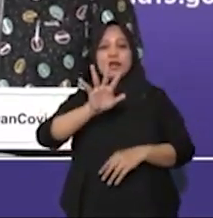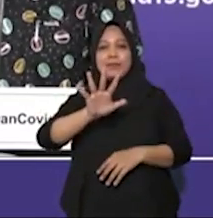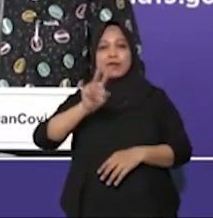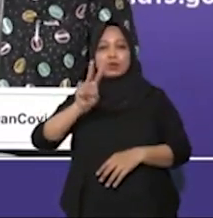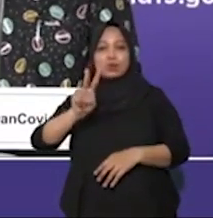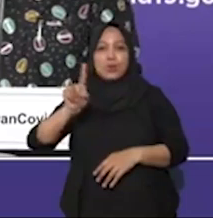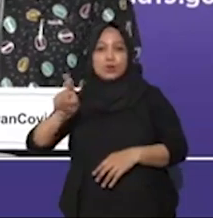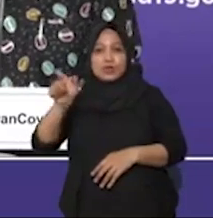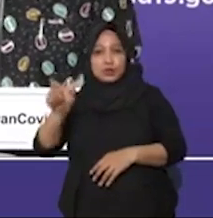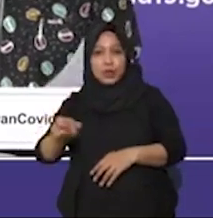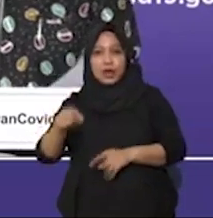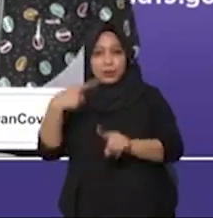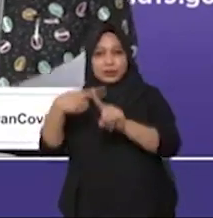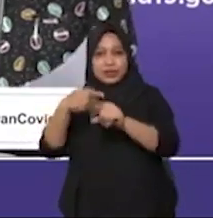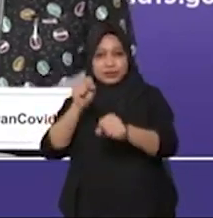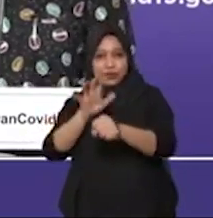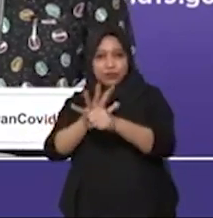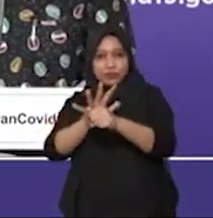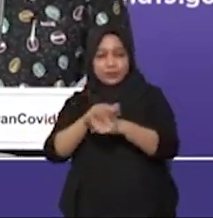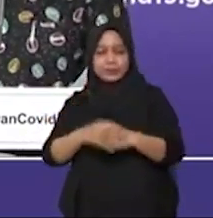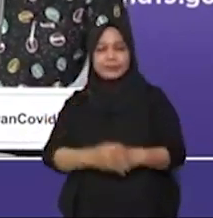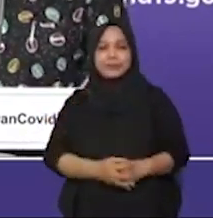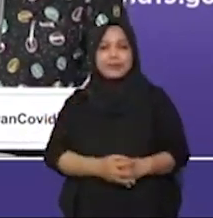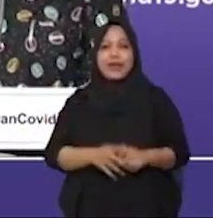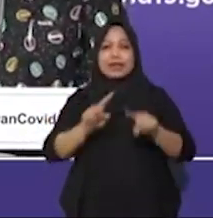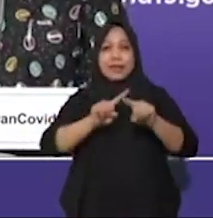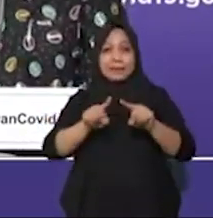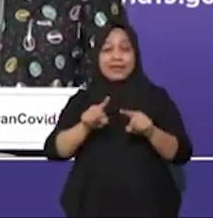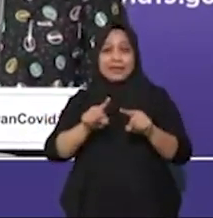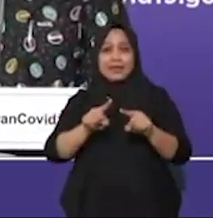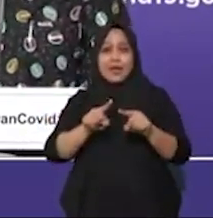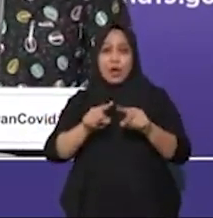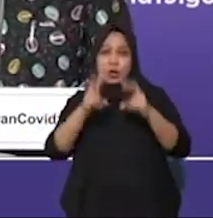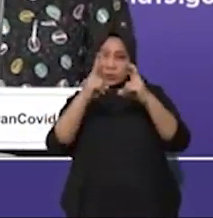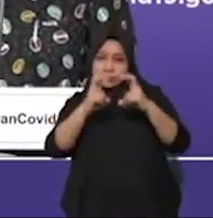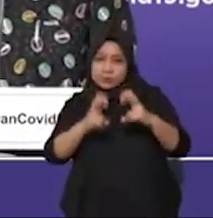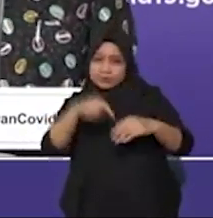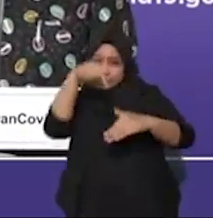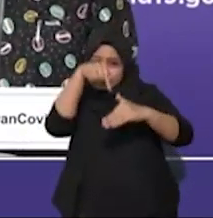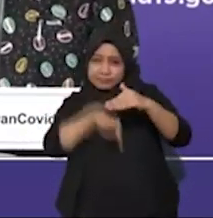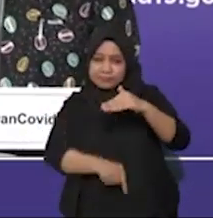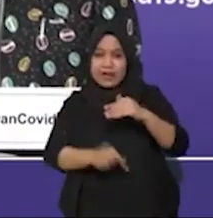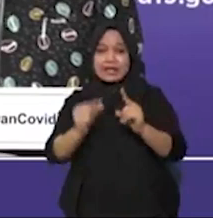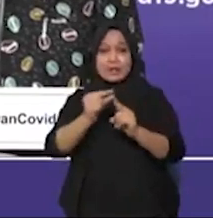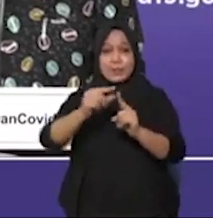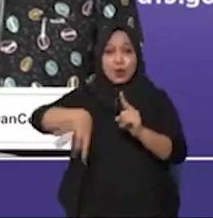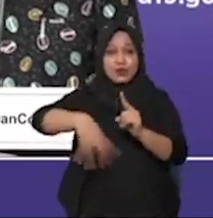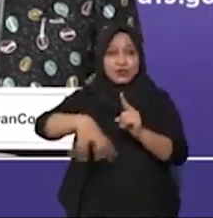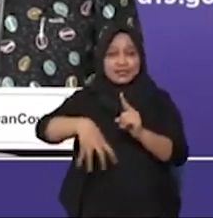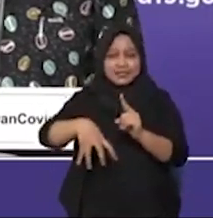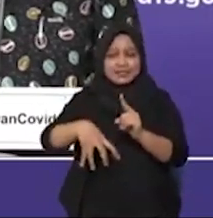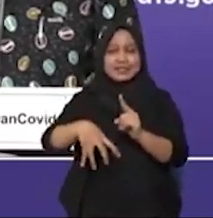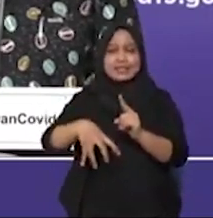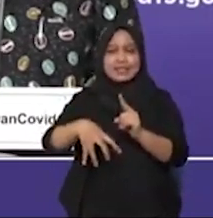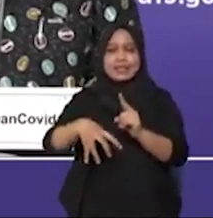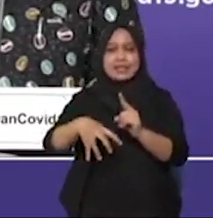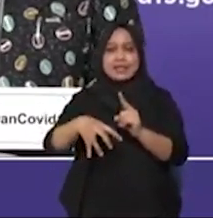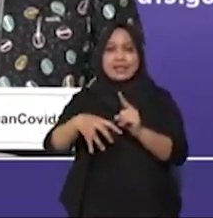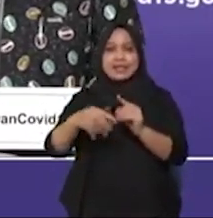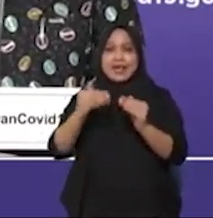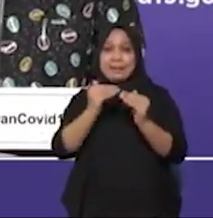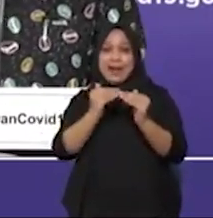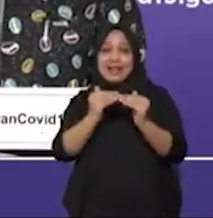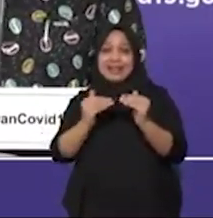9521 orang namun kalau kemudian kita rinci lebih detil sampai dengan tingkat provinsi maka memang angka